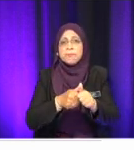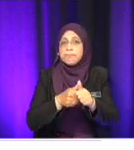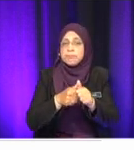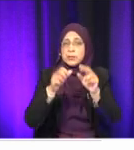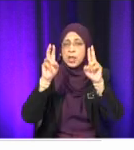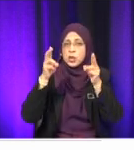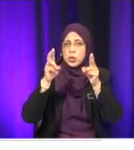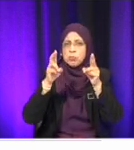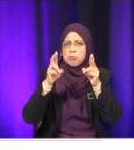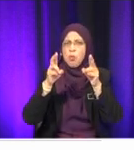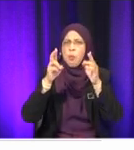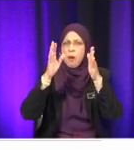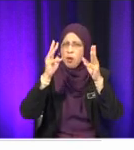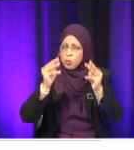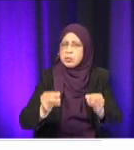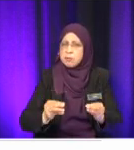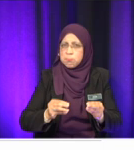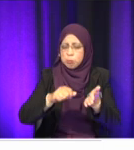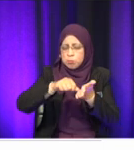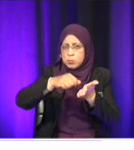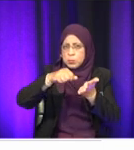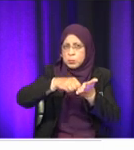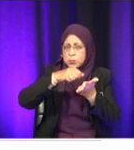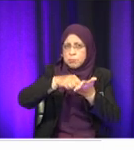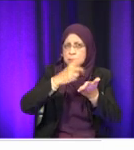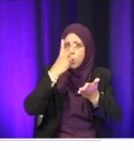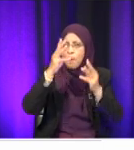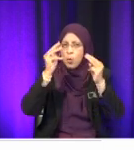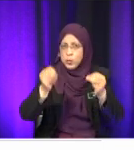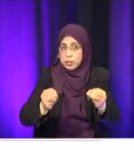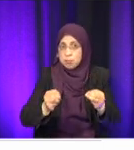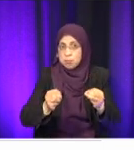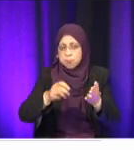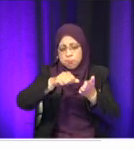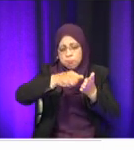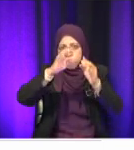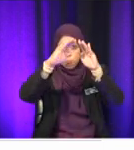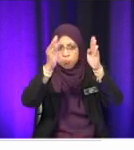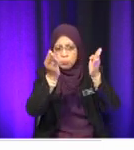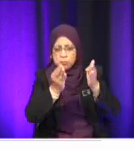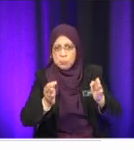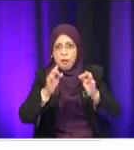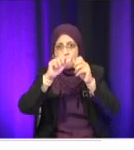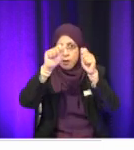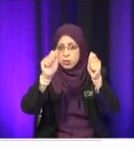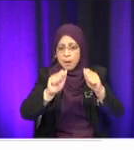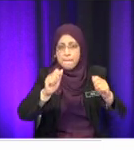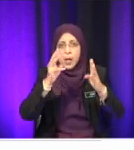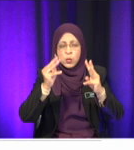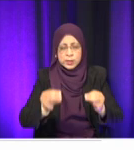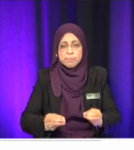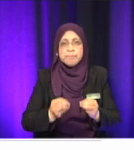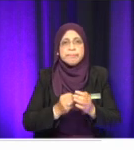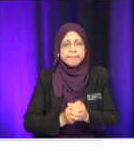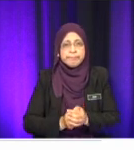tokoh manusia kalau dulu kita punya Arca adalah berdasarkan tokoh-tokoh manusia namun seiring dengan